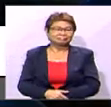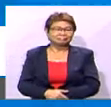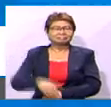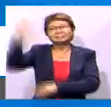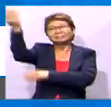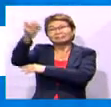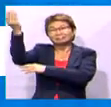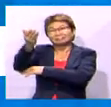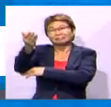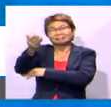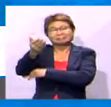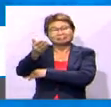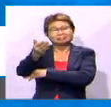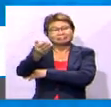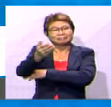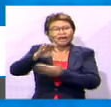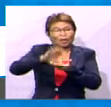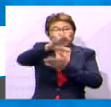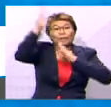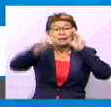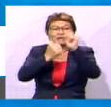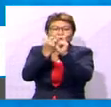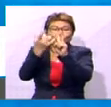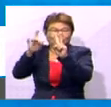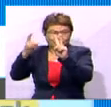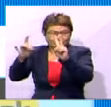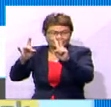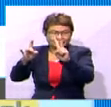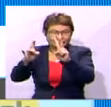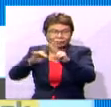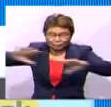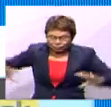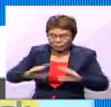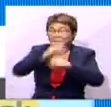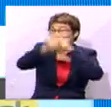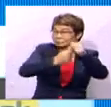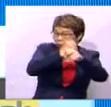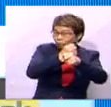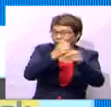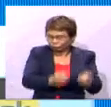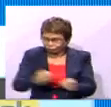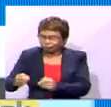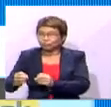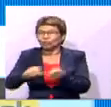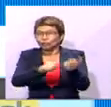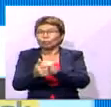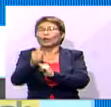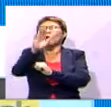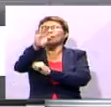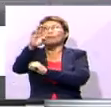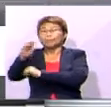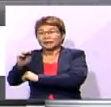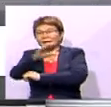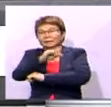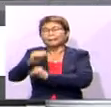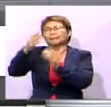Beliau berucap pada Invest Malaysia 2018, persidangan tahunan yang dianjurkan bersama oleh Bursa Malaysia Berhad